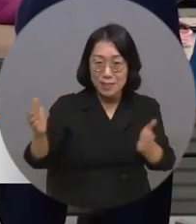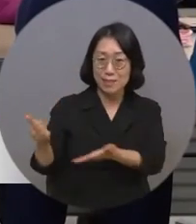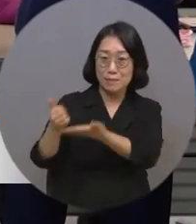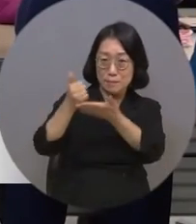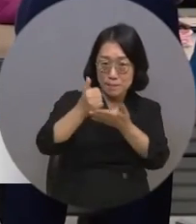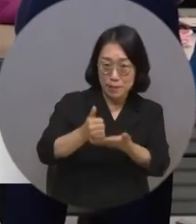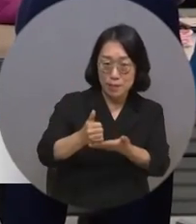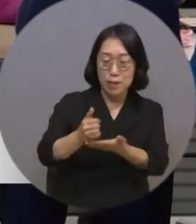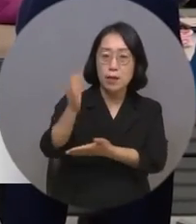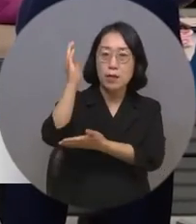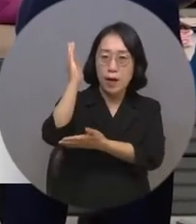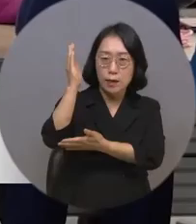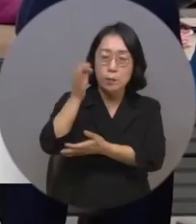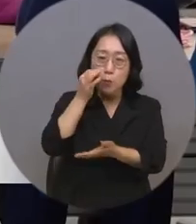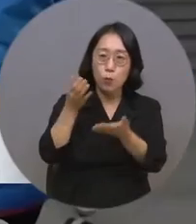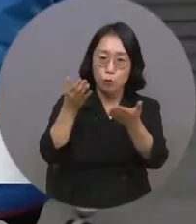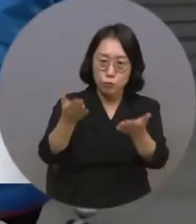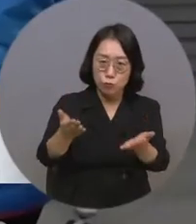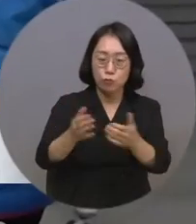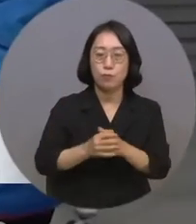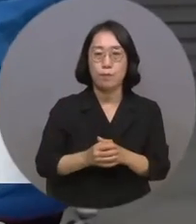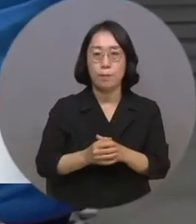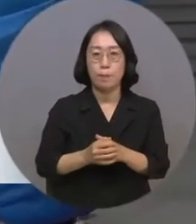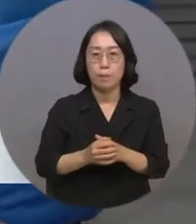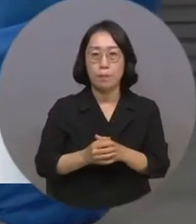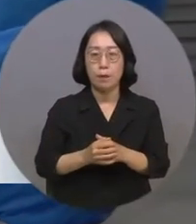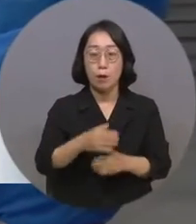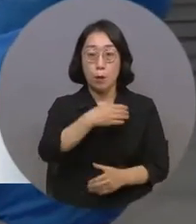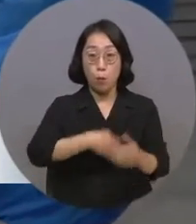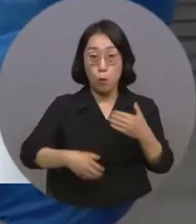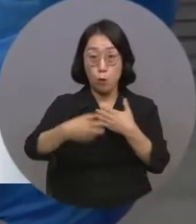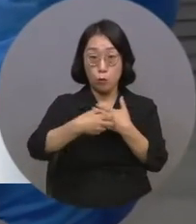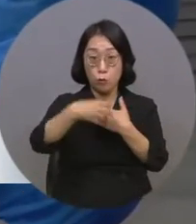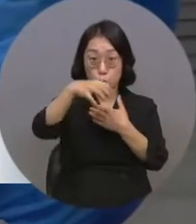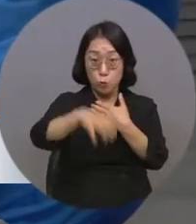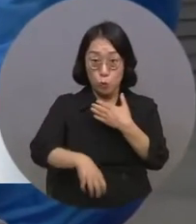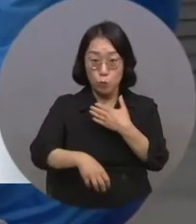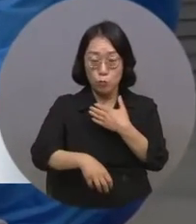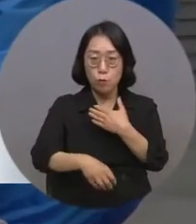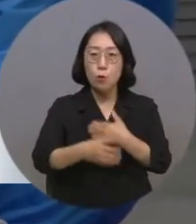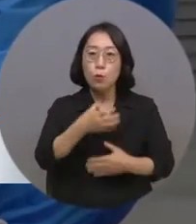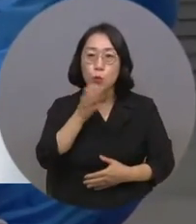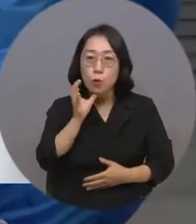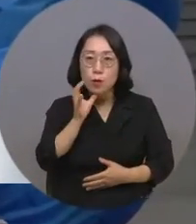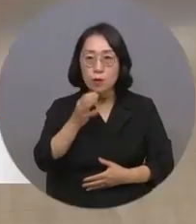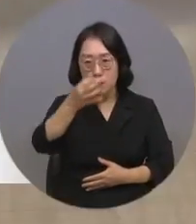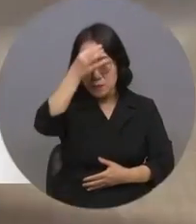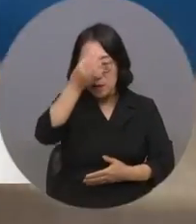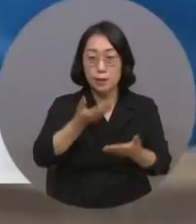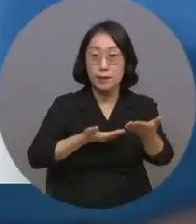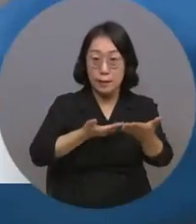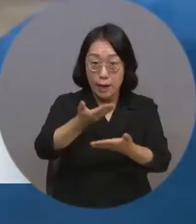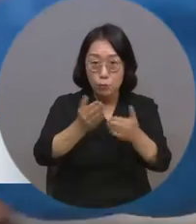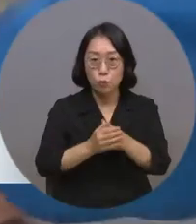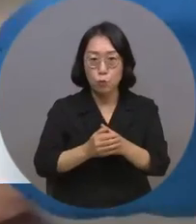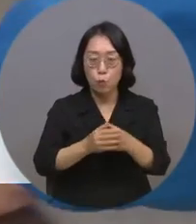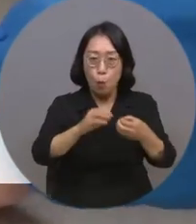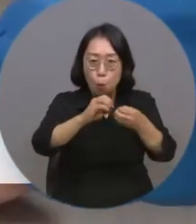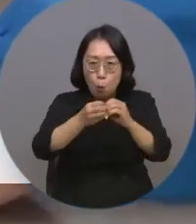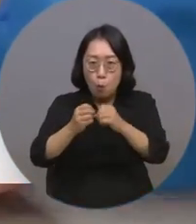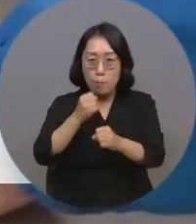진행하는 시범교육사업입니다 횡성군 보건소는 치매 노인들이 서로의 재능을 함께 나누고 복잡한